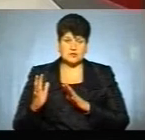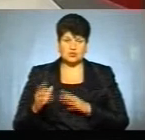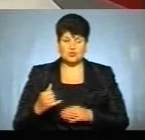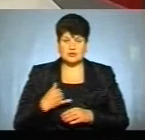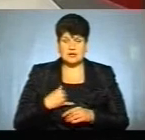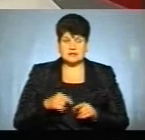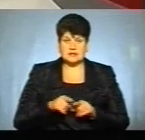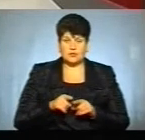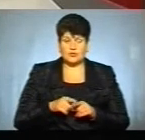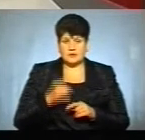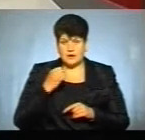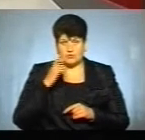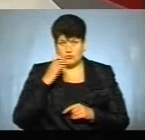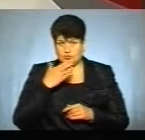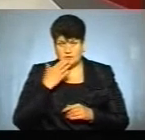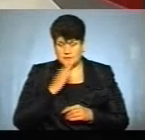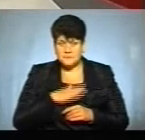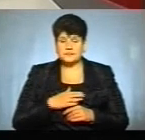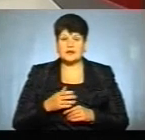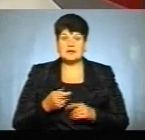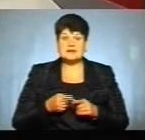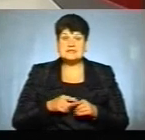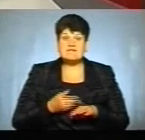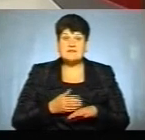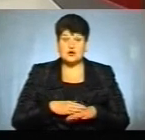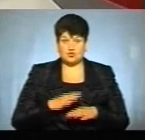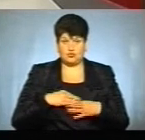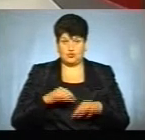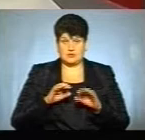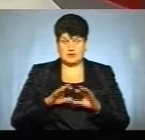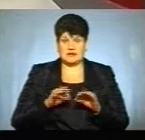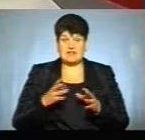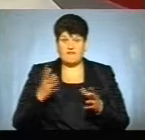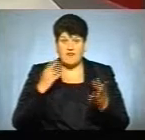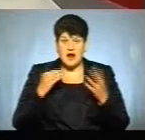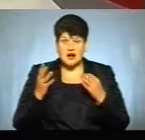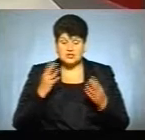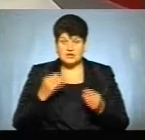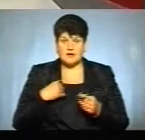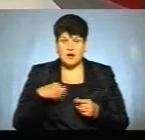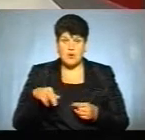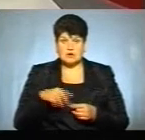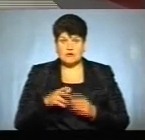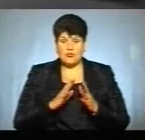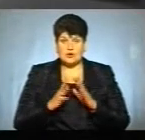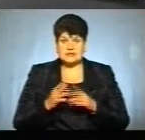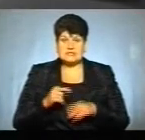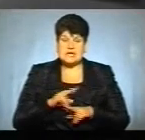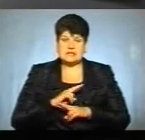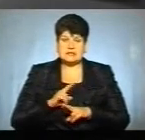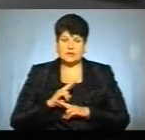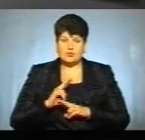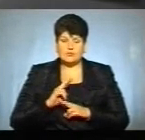такого, Богу дякувати, немає, то це важко було передати ті враження, з якими я там ходив по тих лісах. Це і трупи,